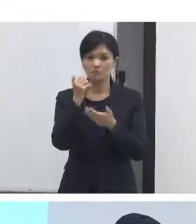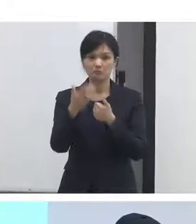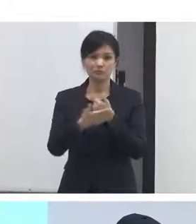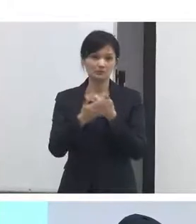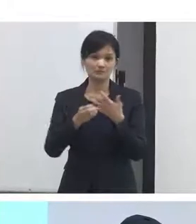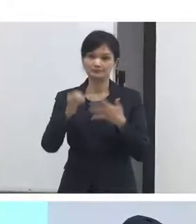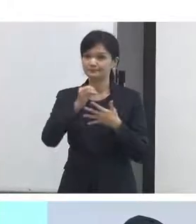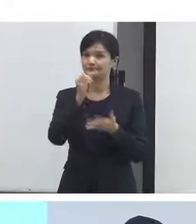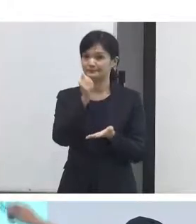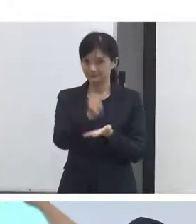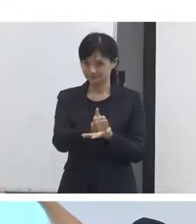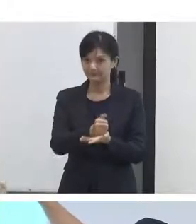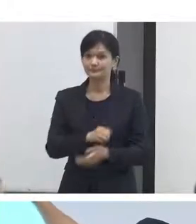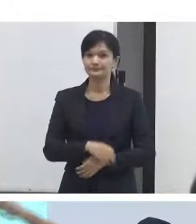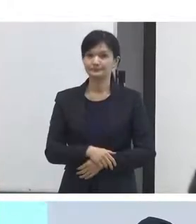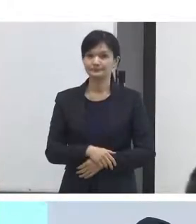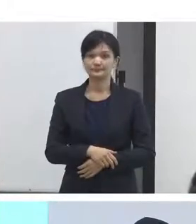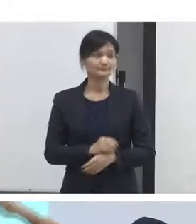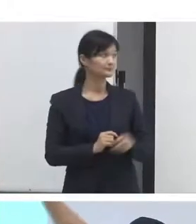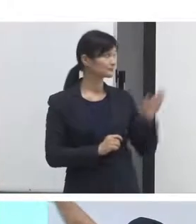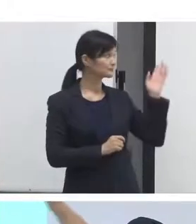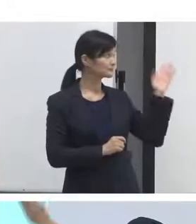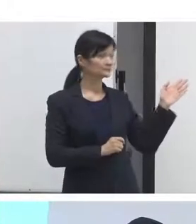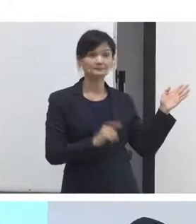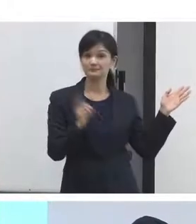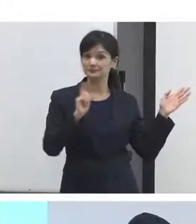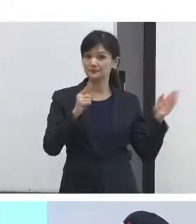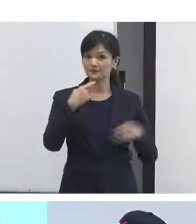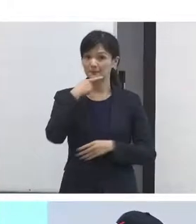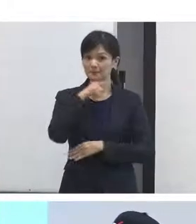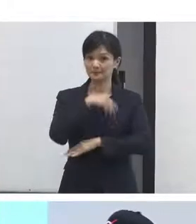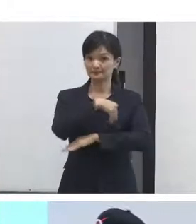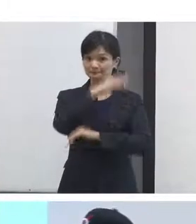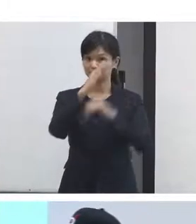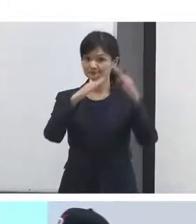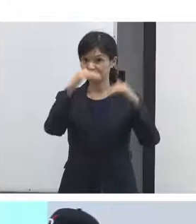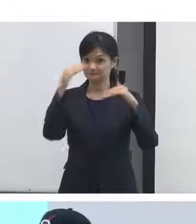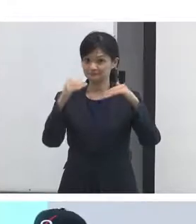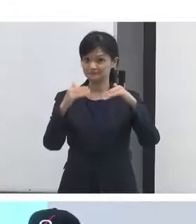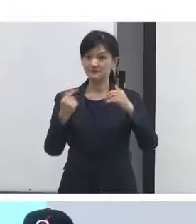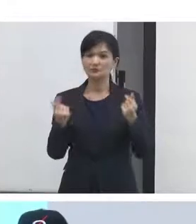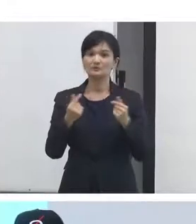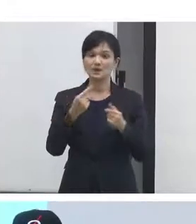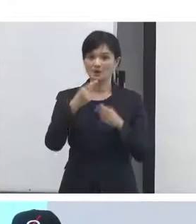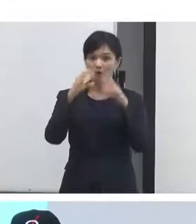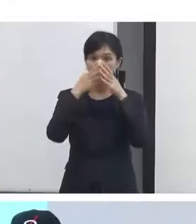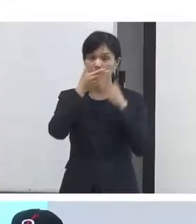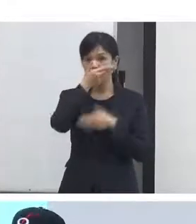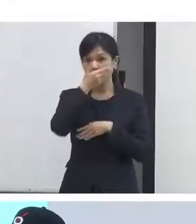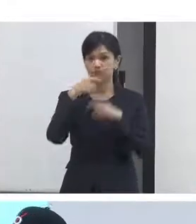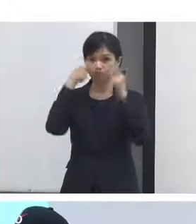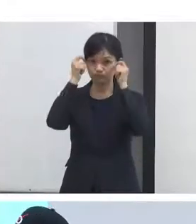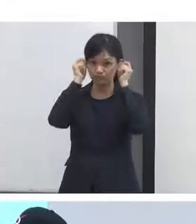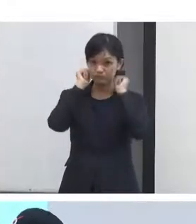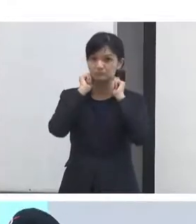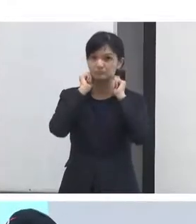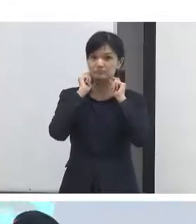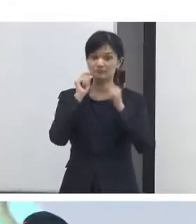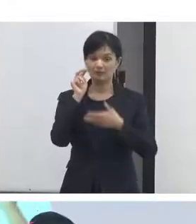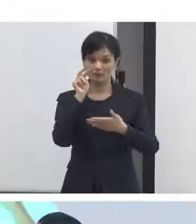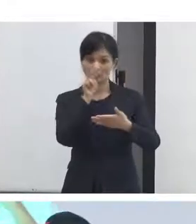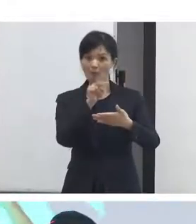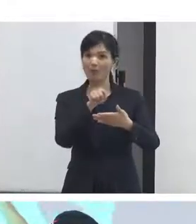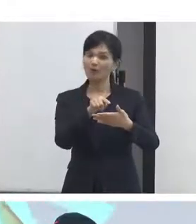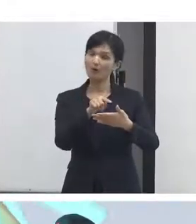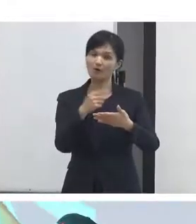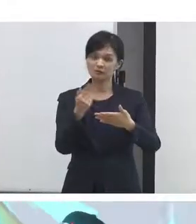大家看到这一个就是很典型的一个冰山。那其实你口罩地图应该长的是这样子，就说其实我们做了那么多的